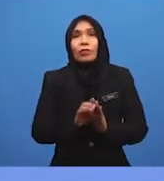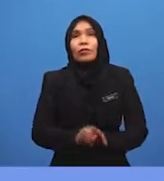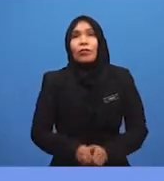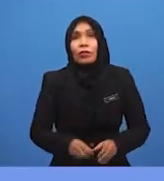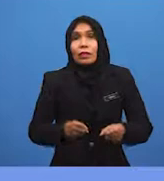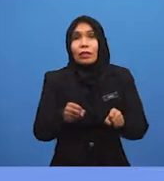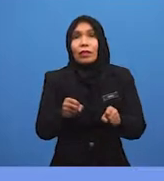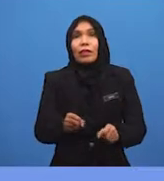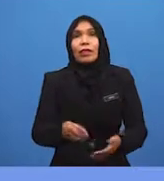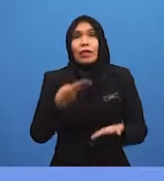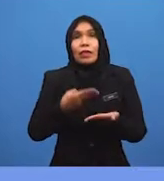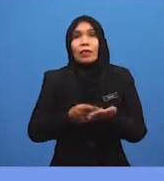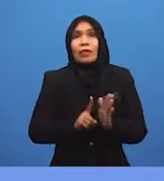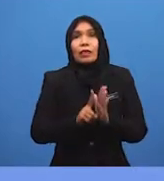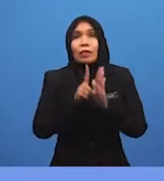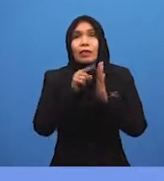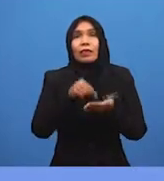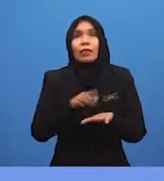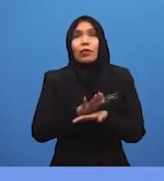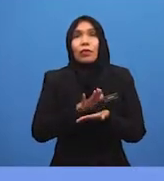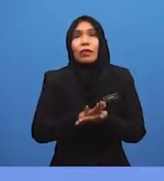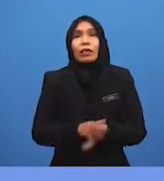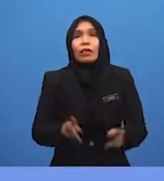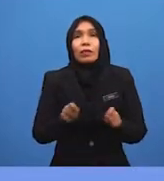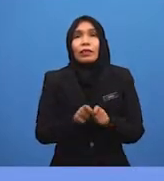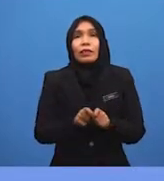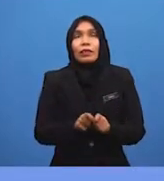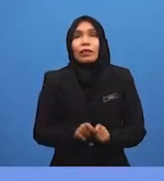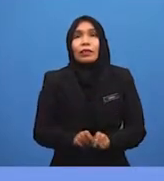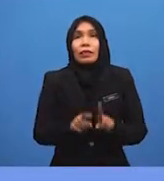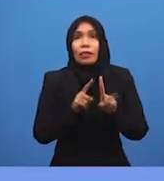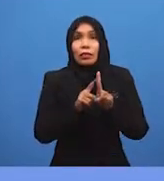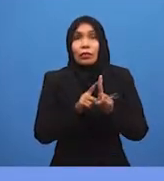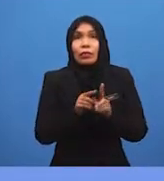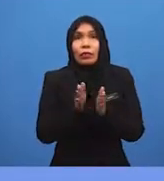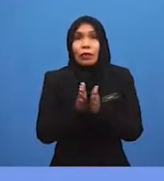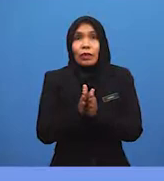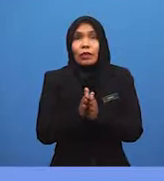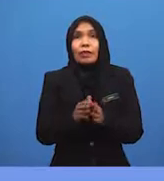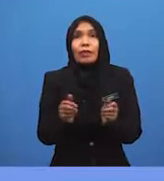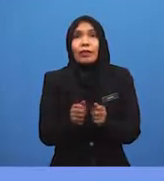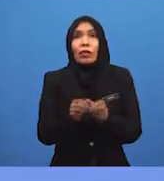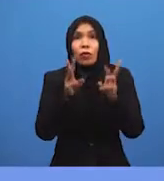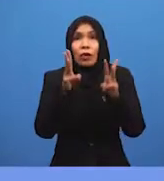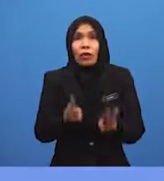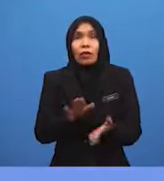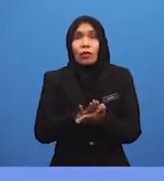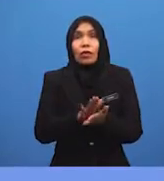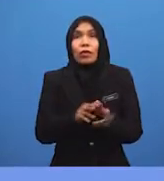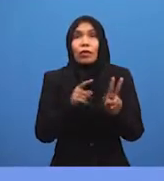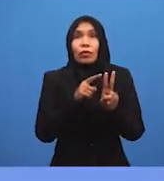hema tinggi di sekolah adalah: pertama, bersalaman dengan warga sekolah.